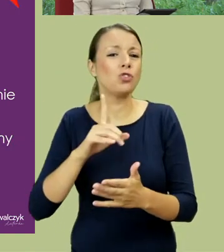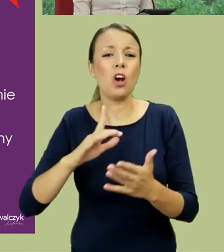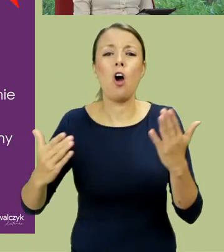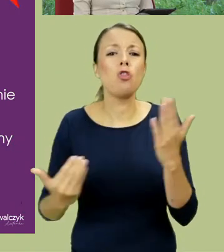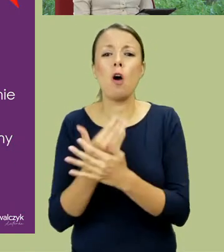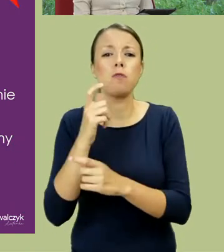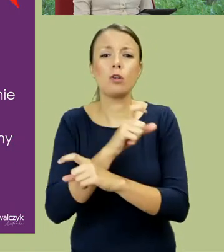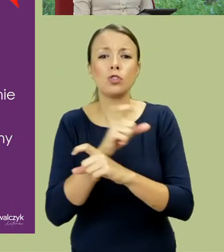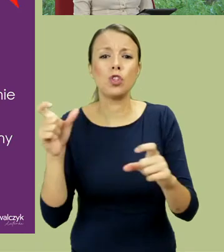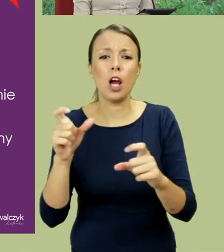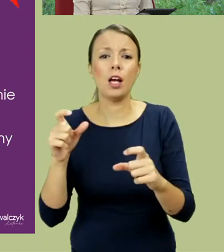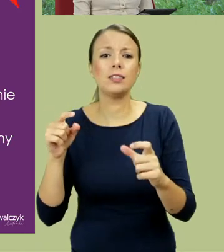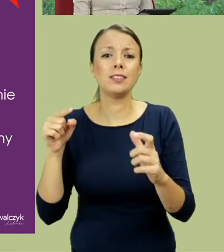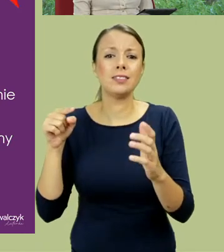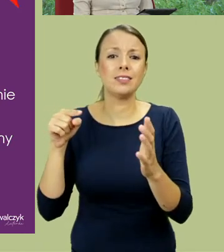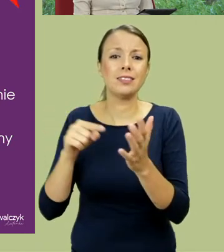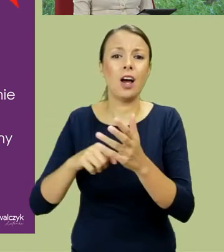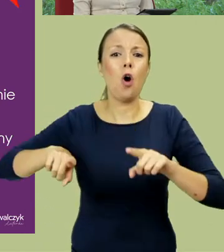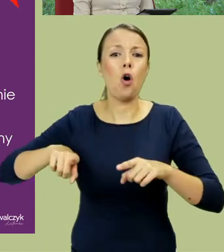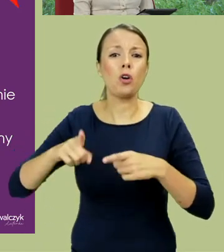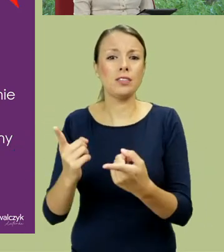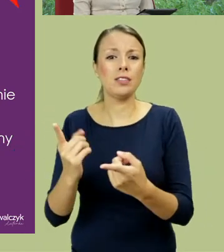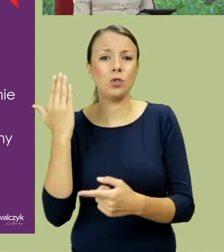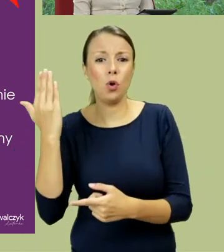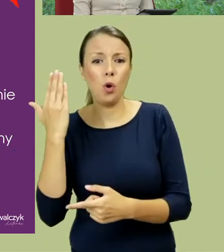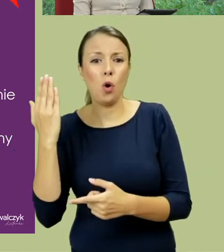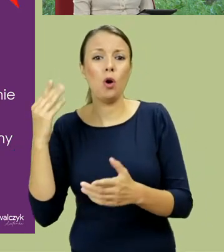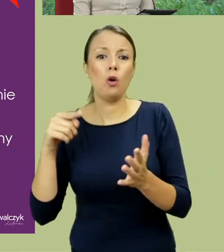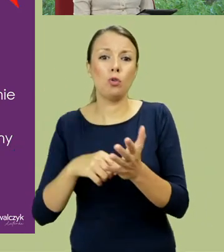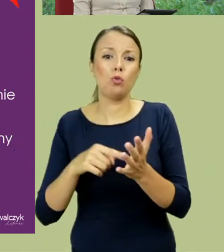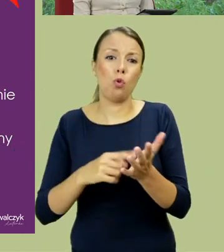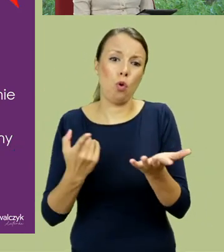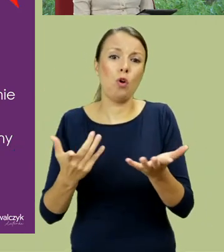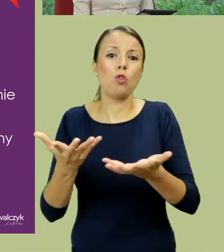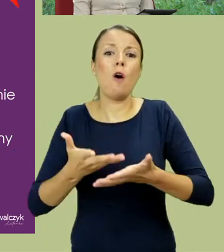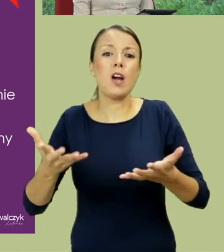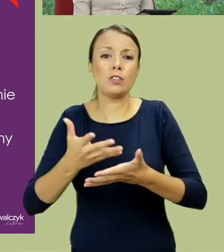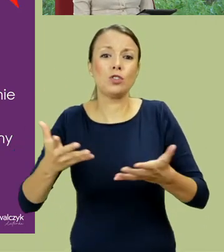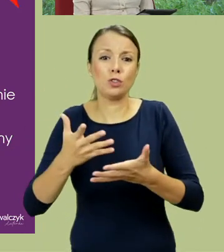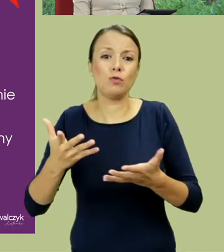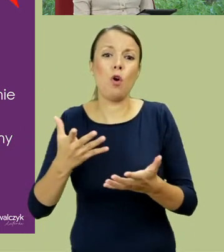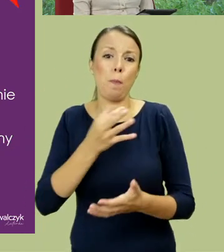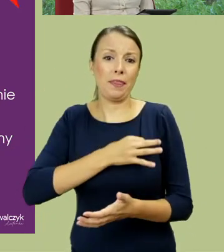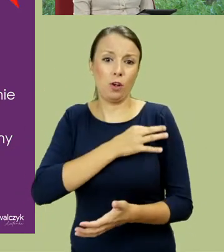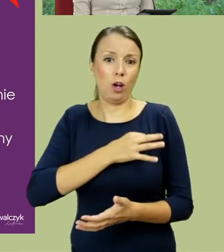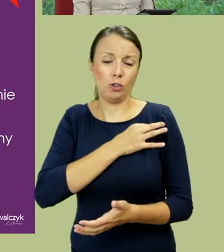na ziemiach polskich, czyli Towarzystwa Dobroczynności Patriotycznej Warszawianek, które